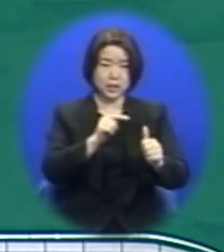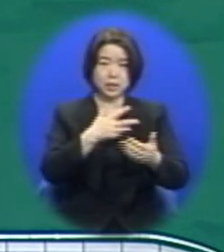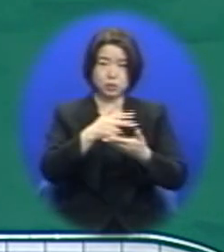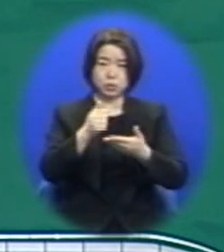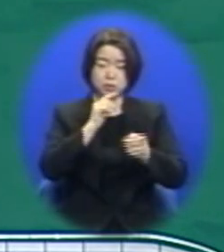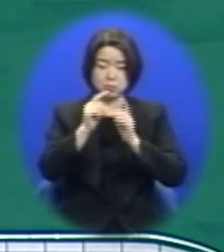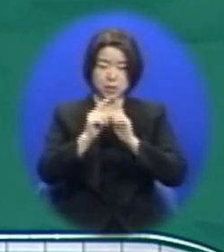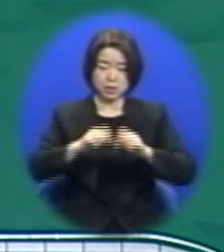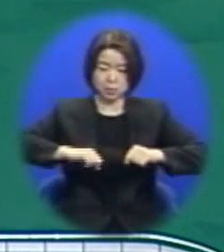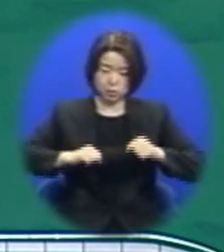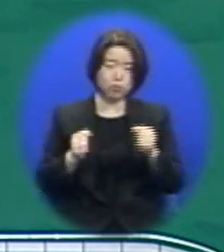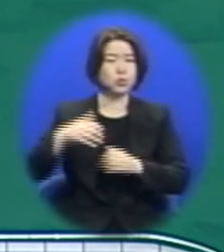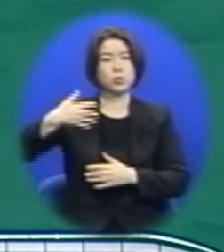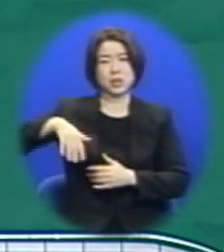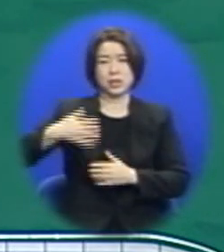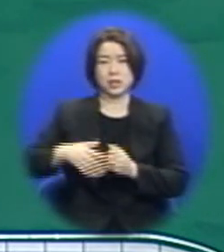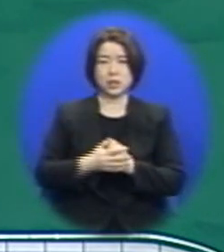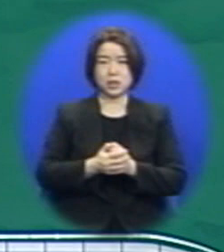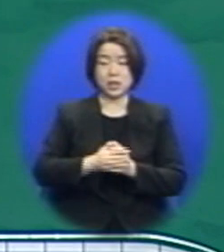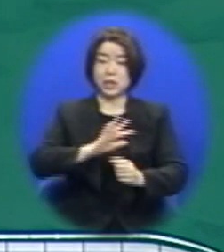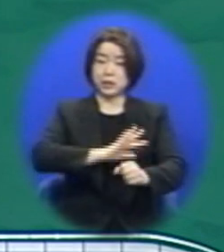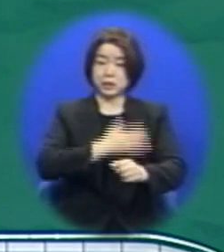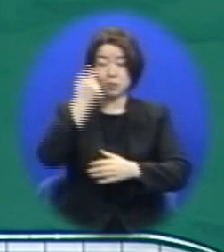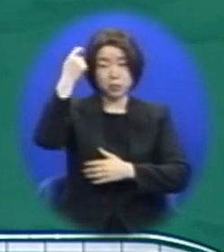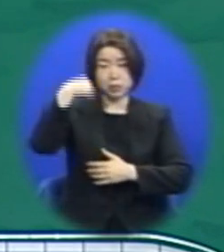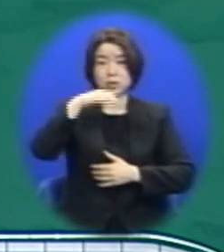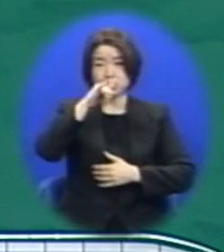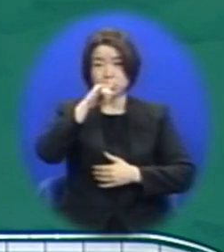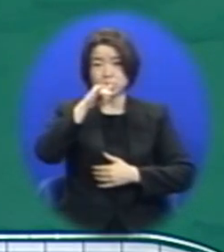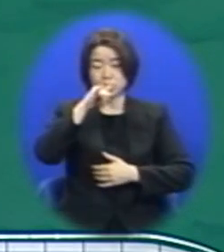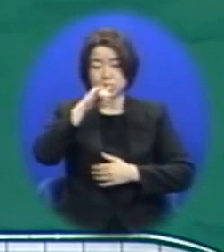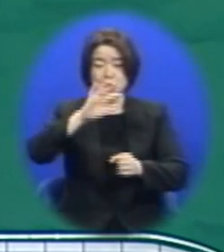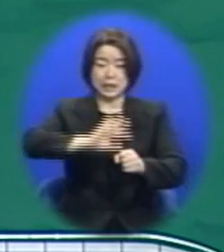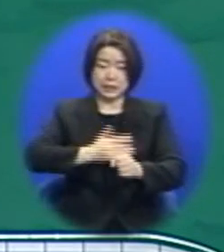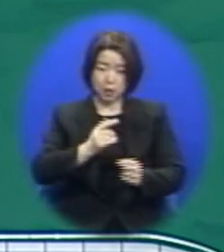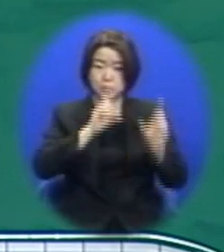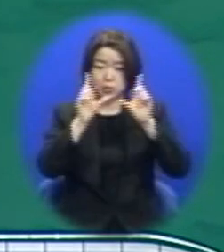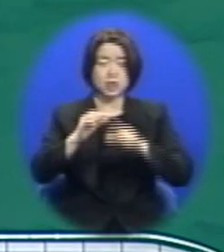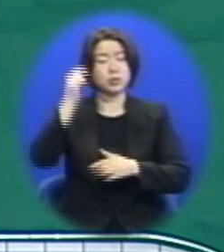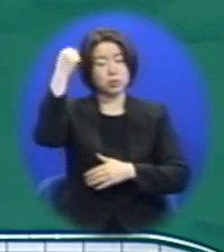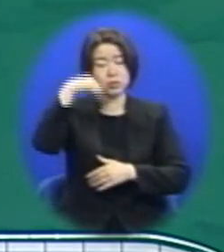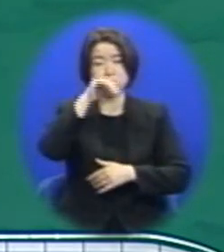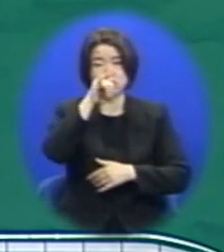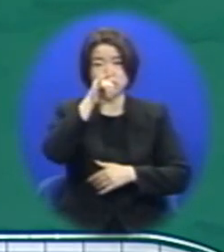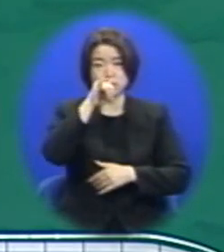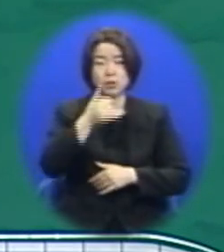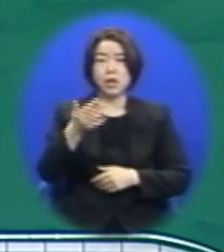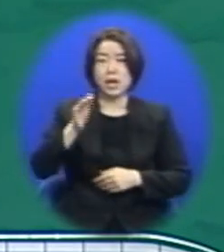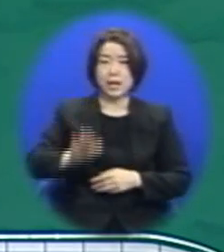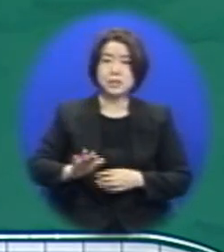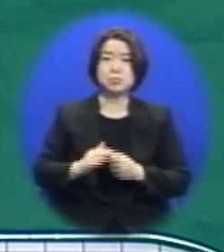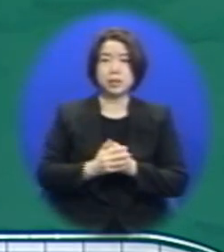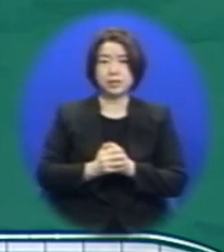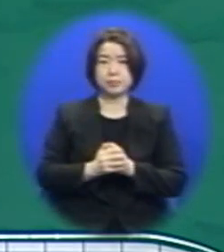거죠. 잘못했다고 느끼긴 해요. 잘못 살았다고 생각은 합니다. 그런데